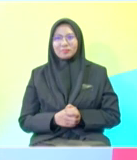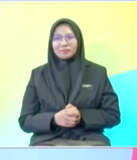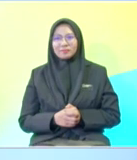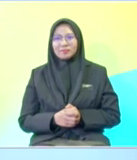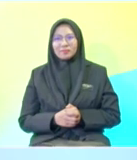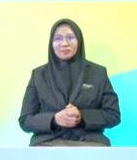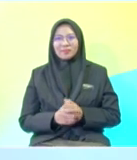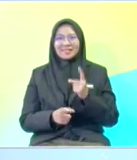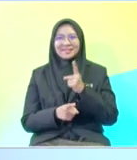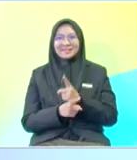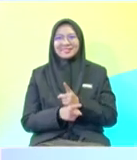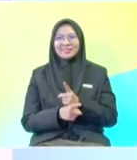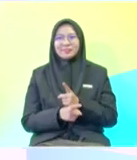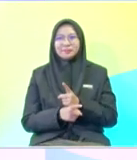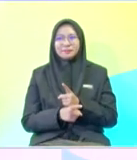oke